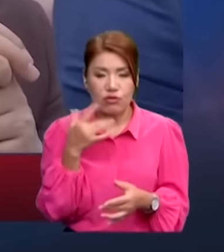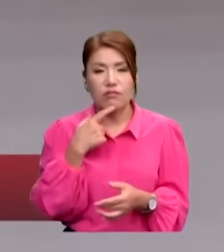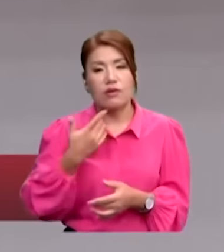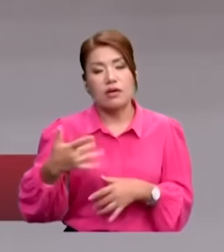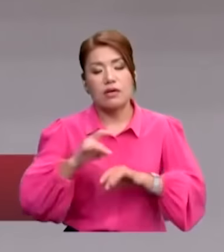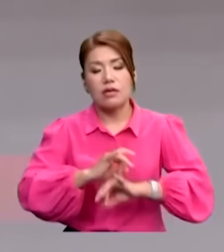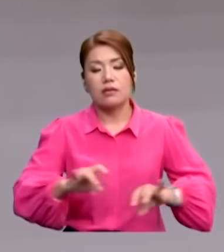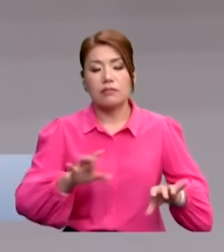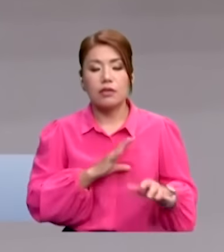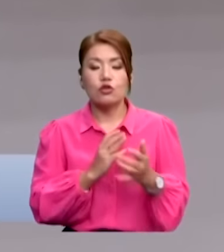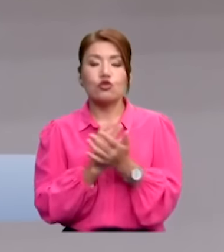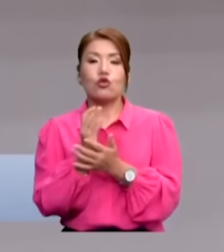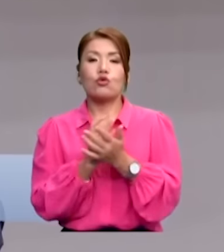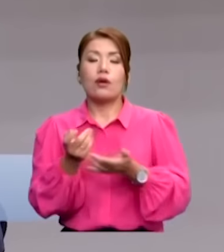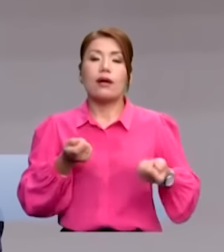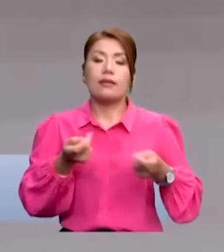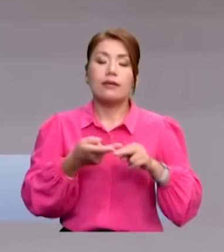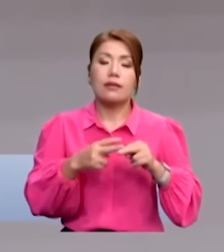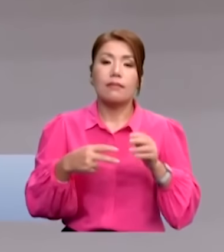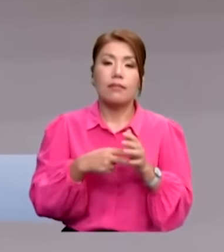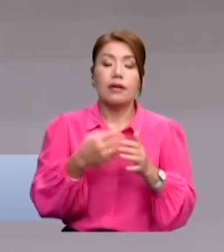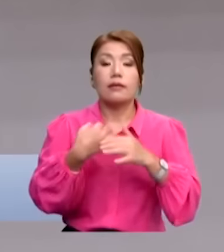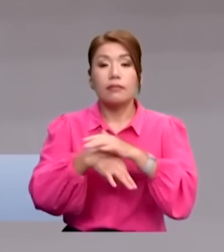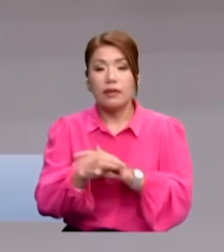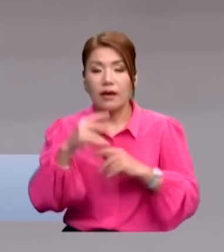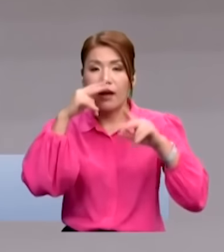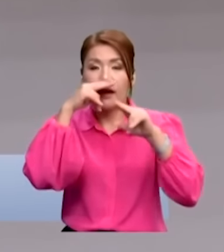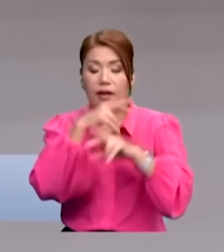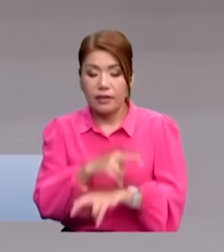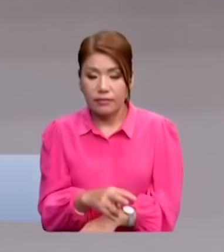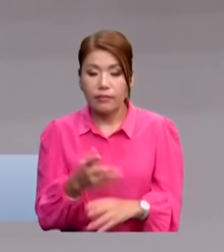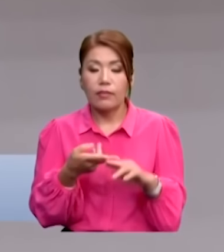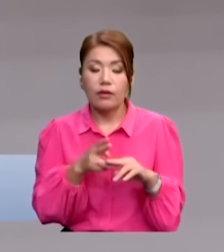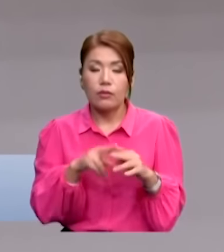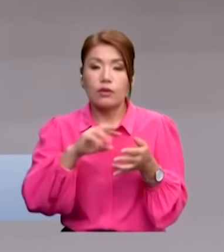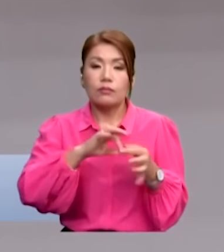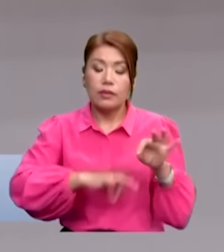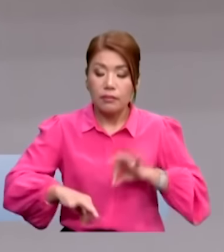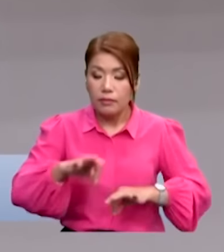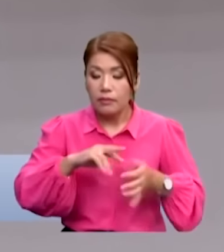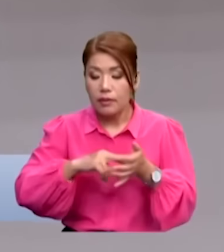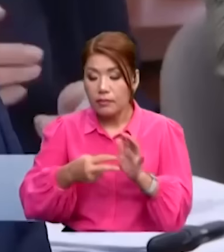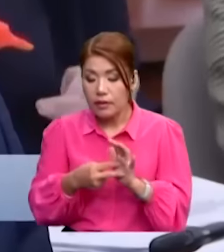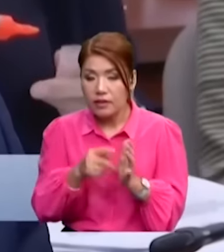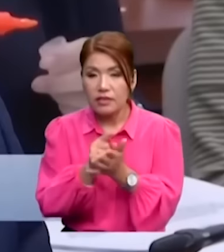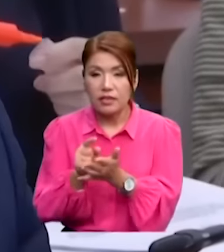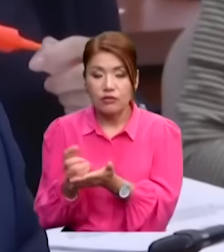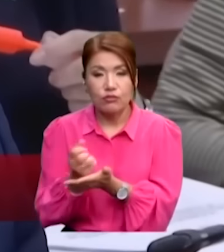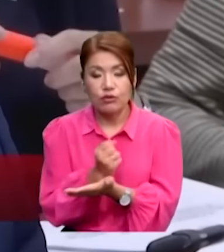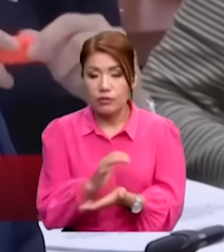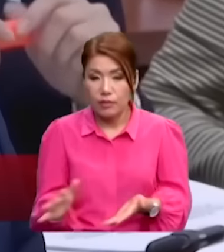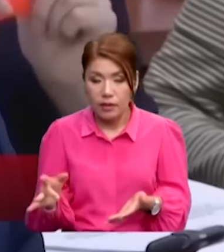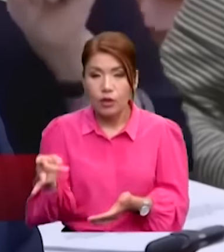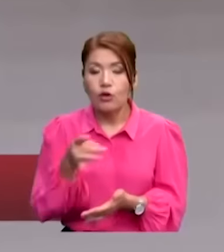салды. Жоғары аудитор палатаның бағалауынша болжам дұрыс жасалмағандықтан жоспарланған салықтық түсімдер орындалмады. Республика